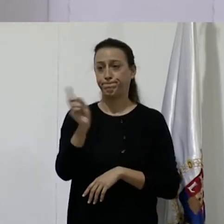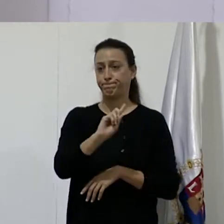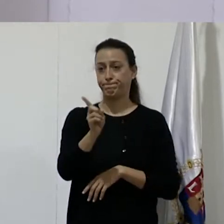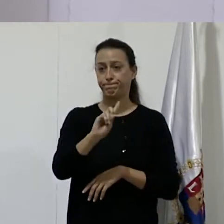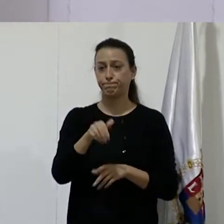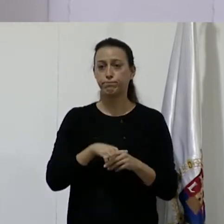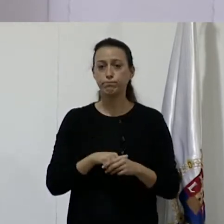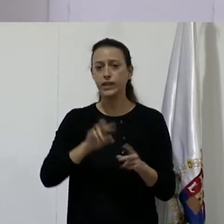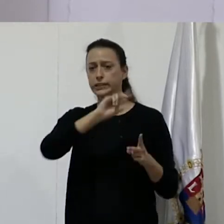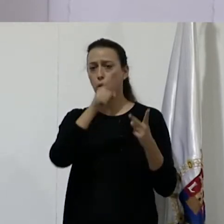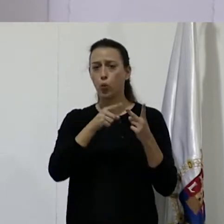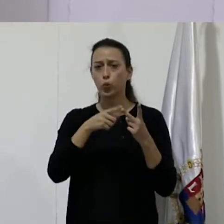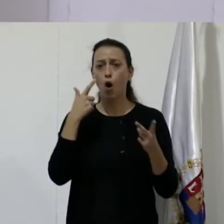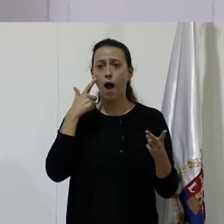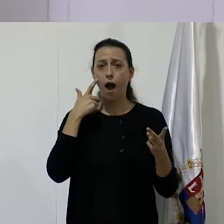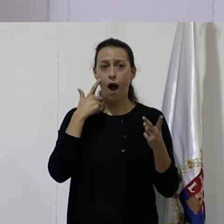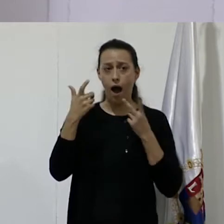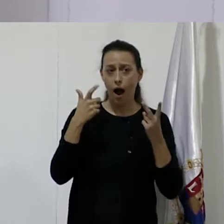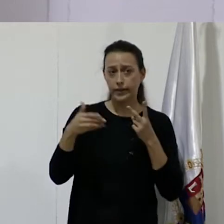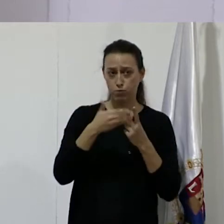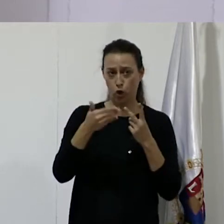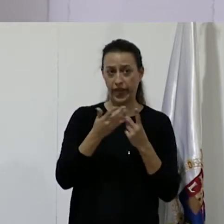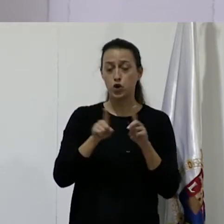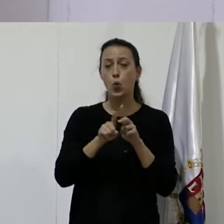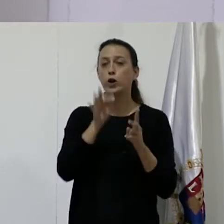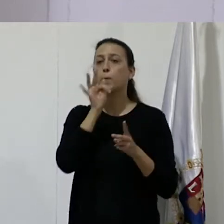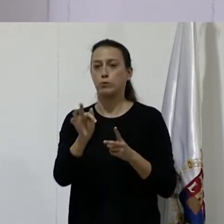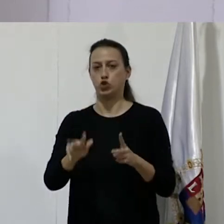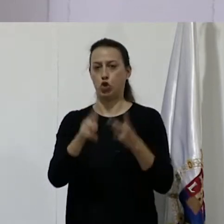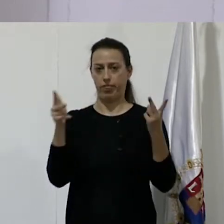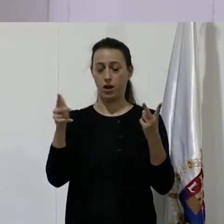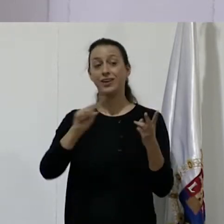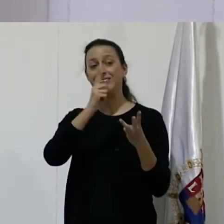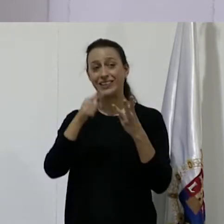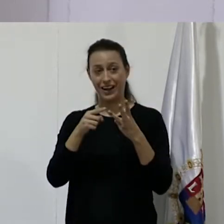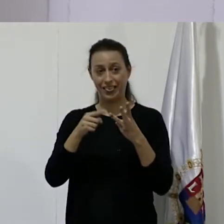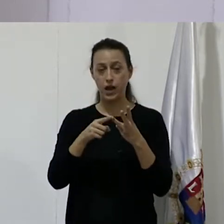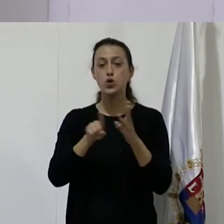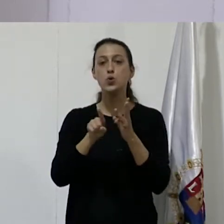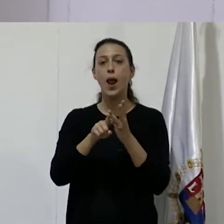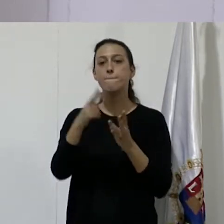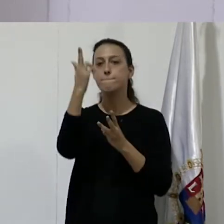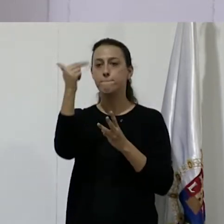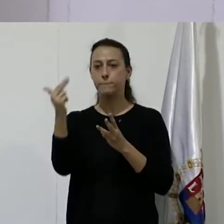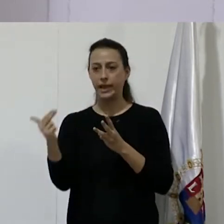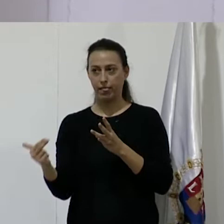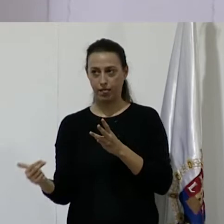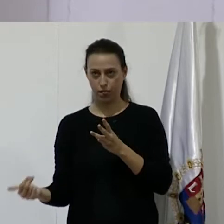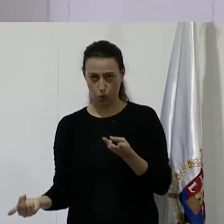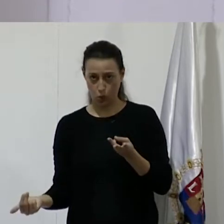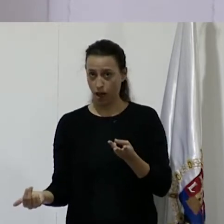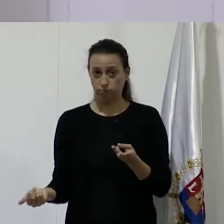l'art modern i el seu compromís social. Tercer, la pintura del moment, en particular la valenciana